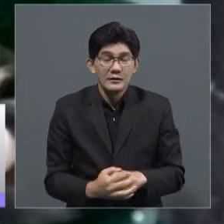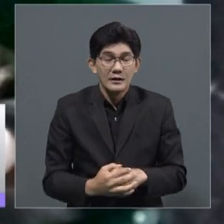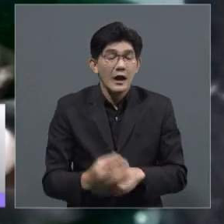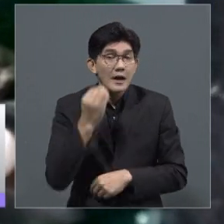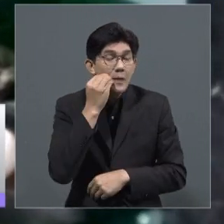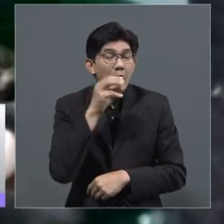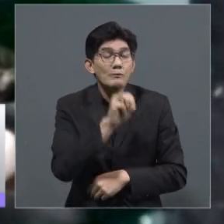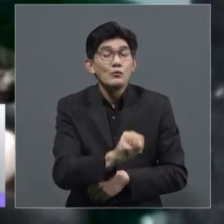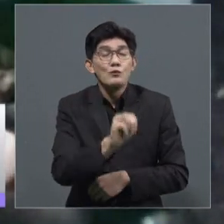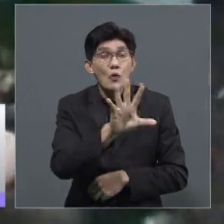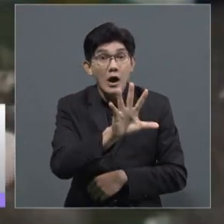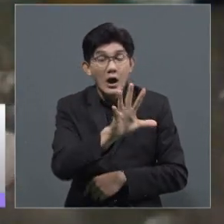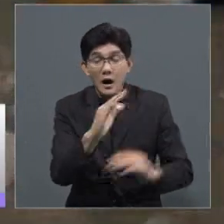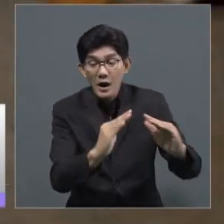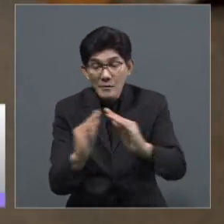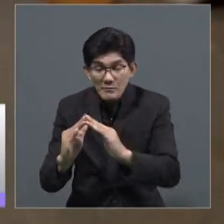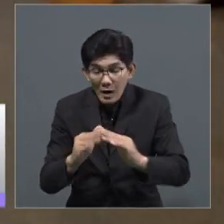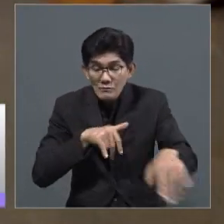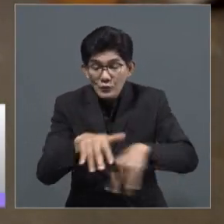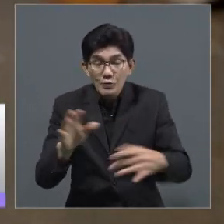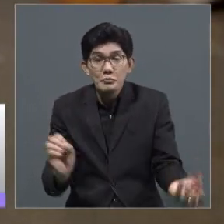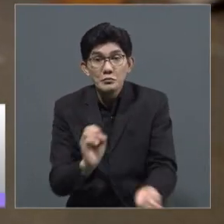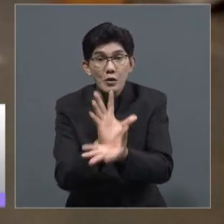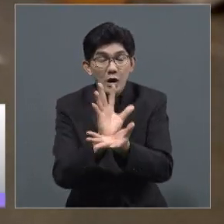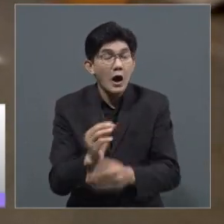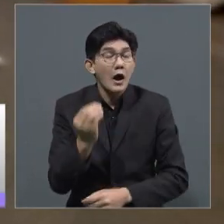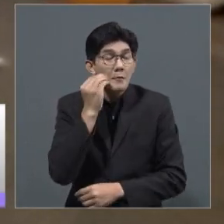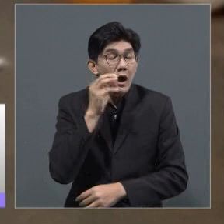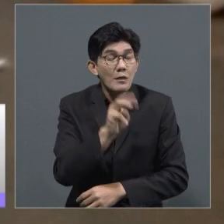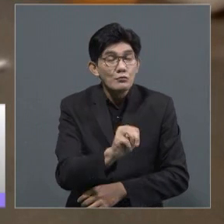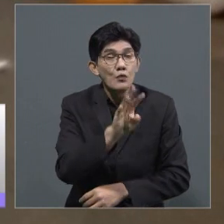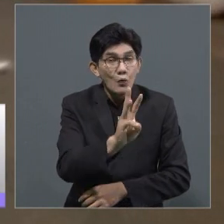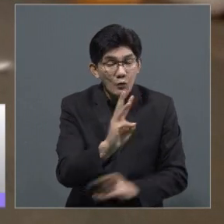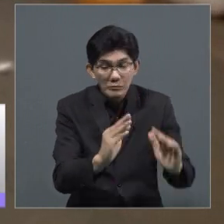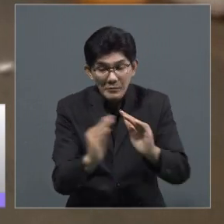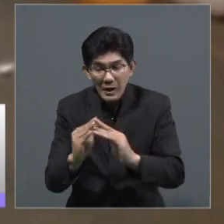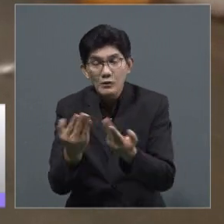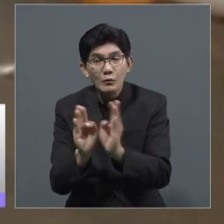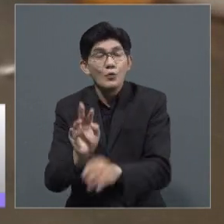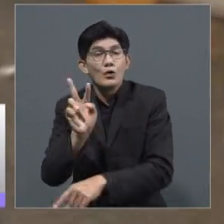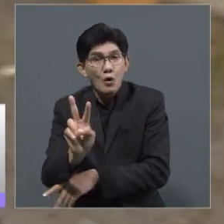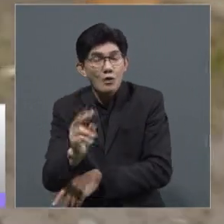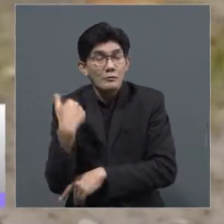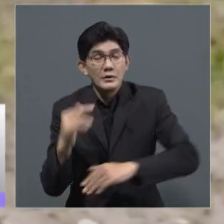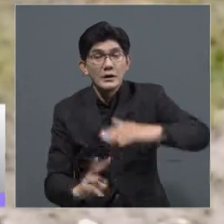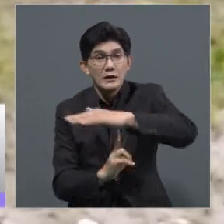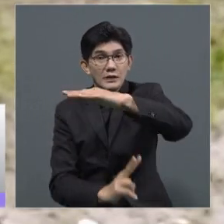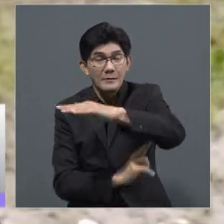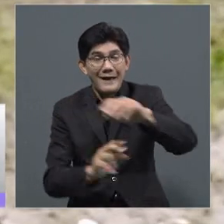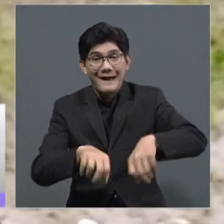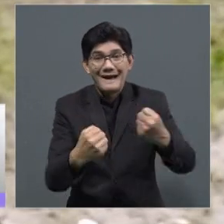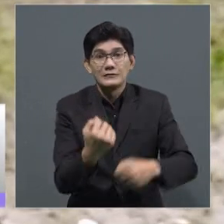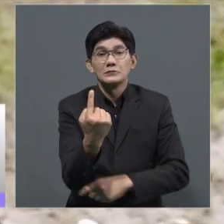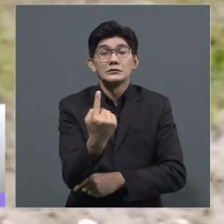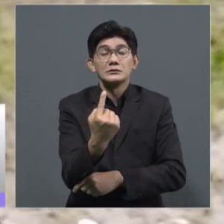หมู่ 5เนี่ยบ้านเรือนประชาชชนได้รับความเสียหายที่หมู่ 6บ้านเรือนได้รับความเสียหายไป 2ครัวเรือนและสะพานข้ามแม่น้ำขาดไป 1